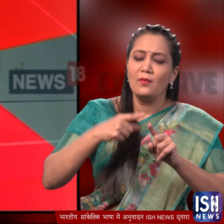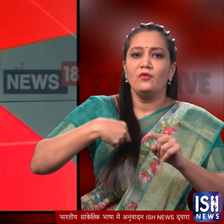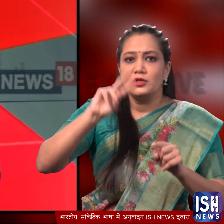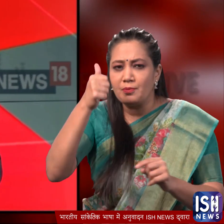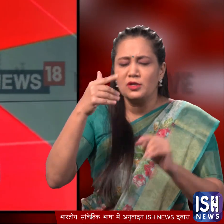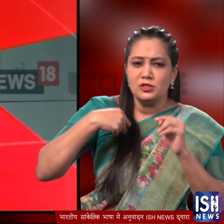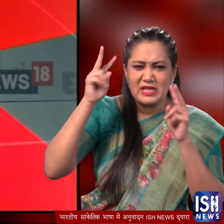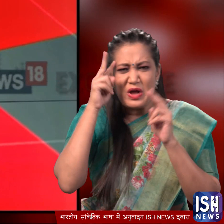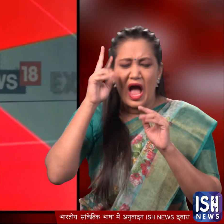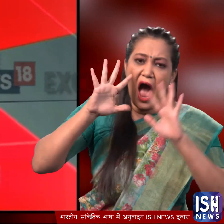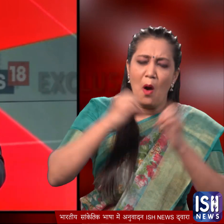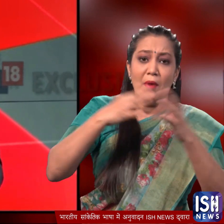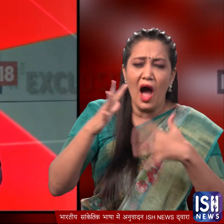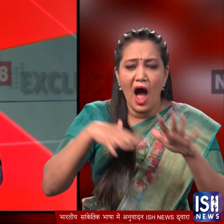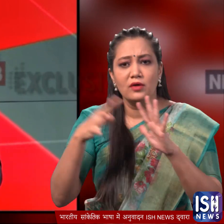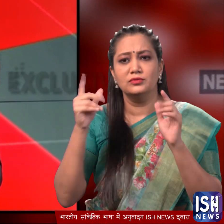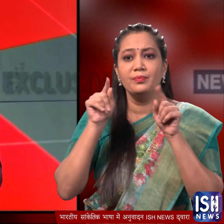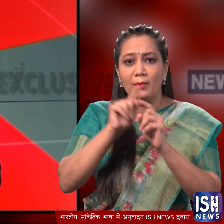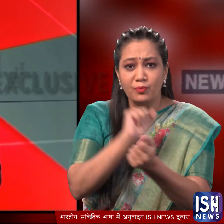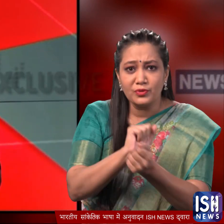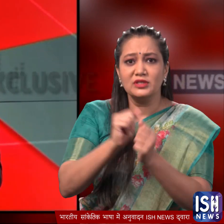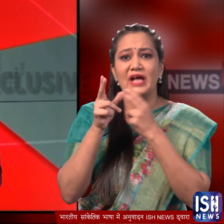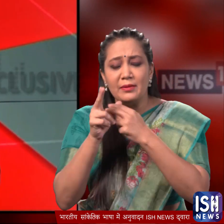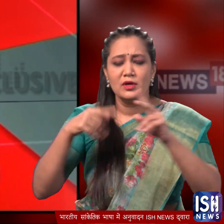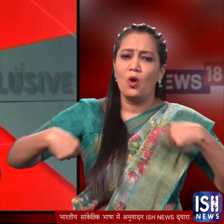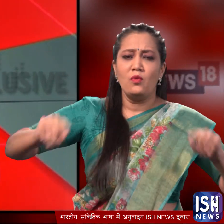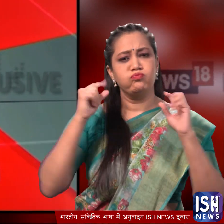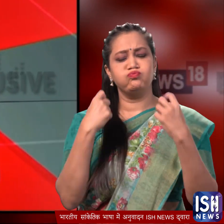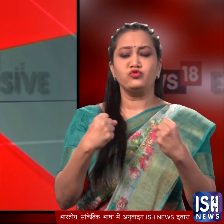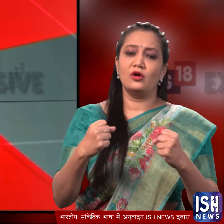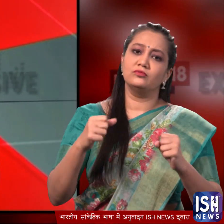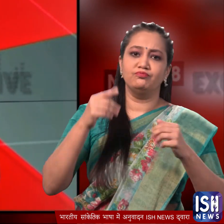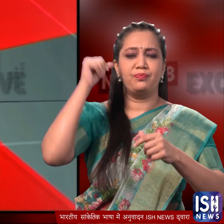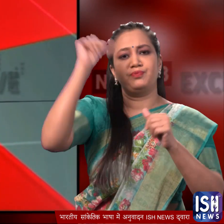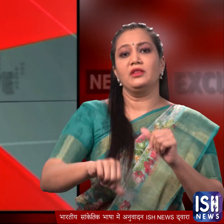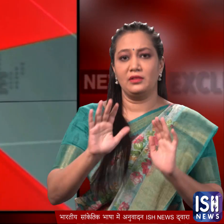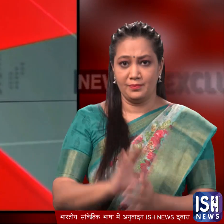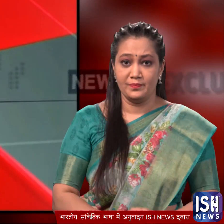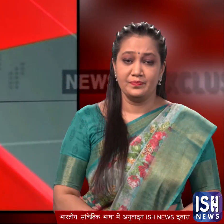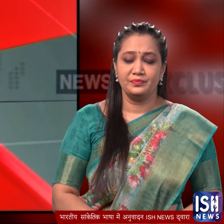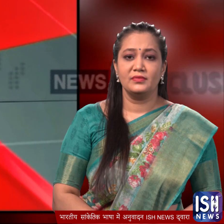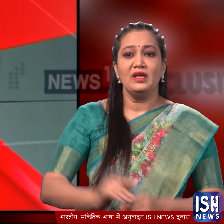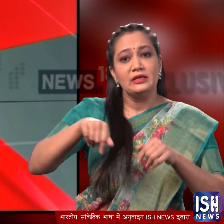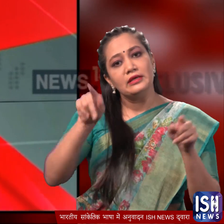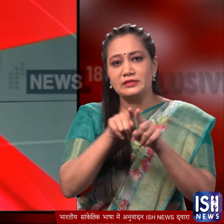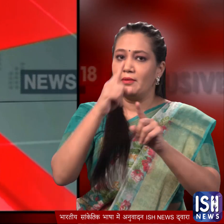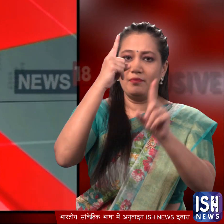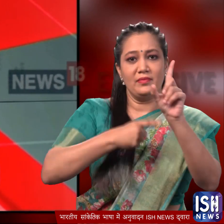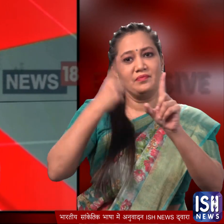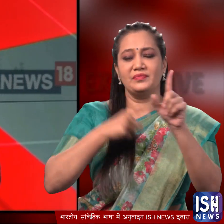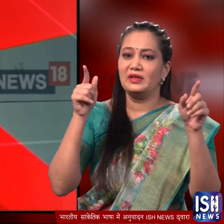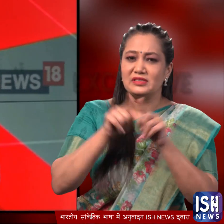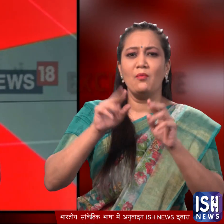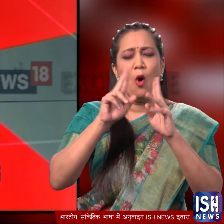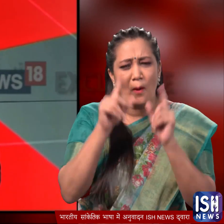मंडरा रहा है, जो पुलिस और सुरक्षा एजेंसियों की मुस्तैदी की वजह से कभी सफल नहीं हुआ। इस साल भी गणतंत्र दिवस की सुरक्षा में